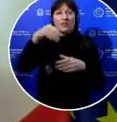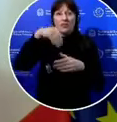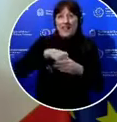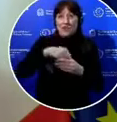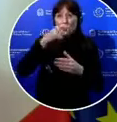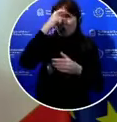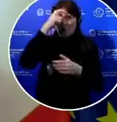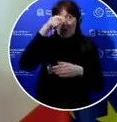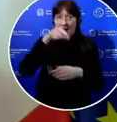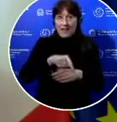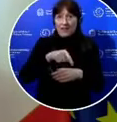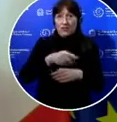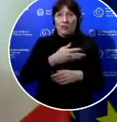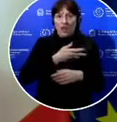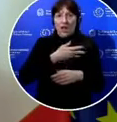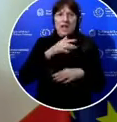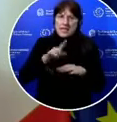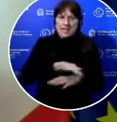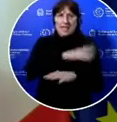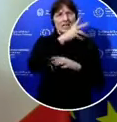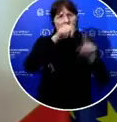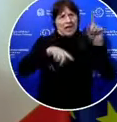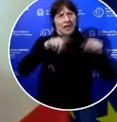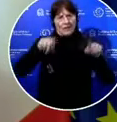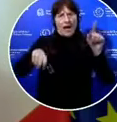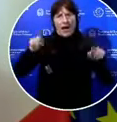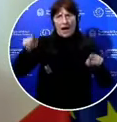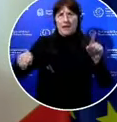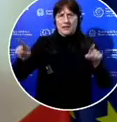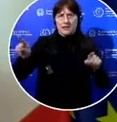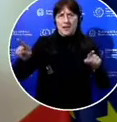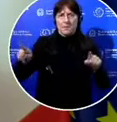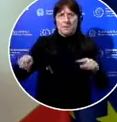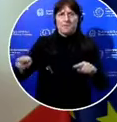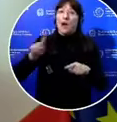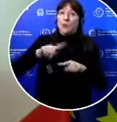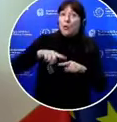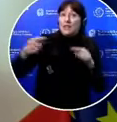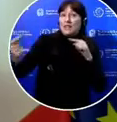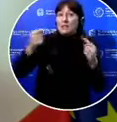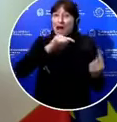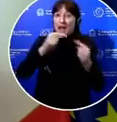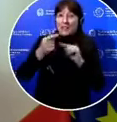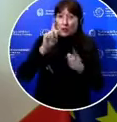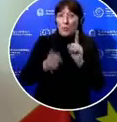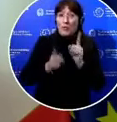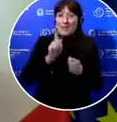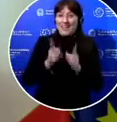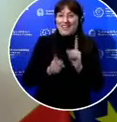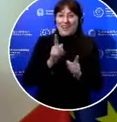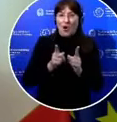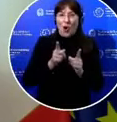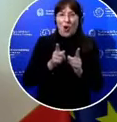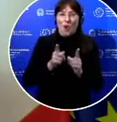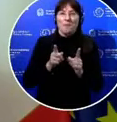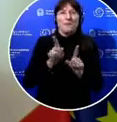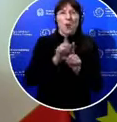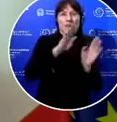sono su questo tema sensibilità diverse, e poi il dibattito politico è molto concentrato sulla